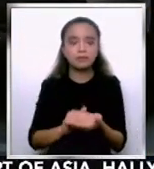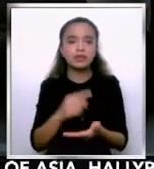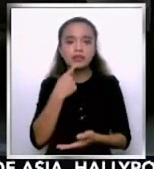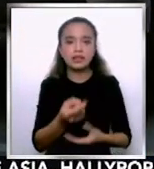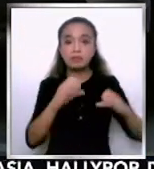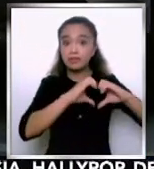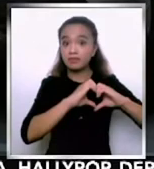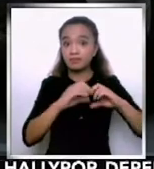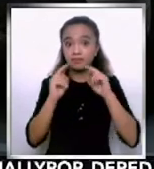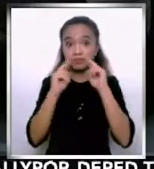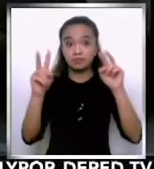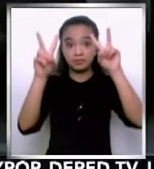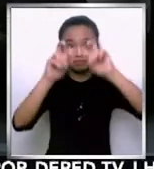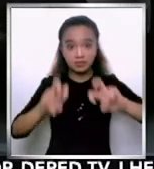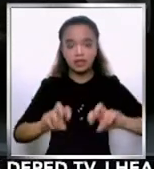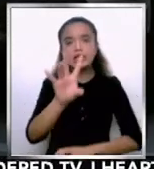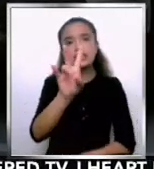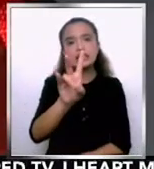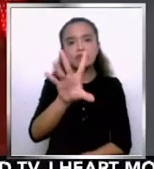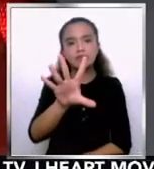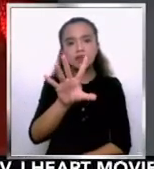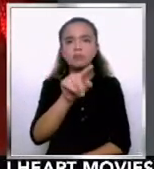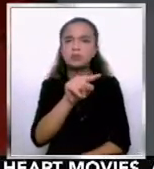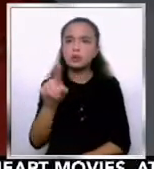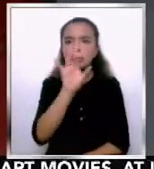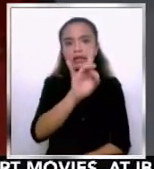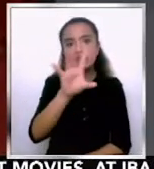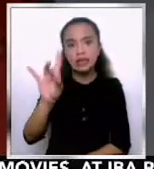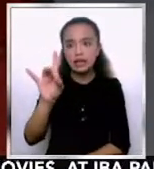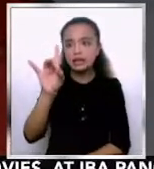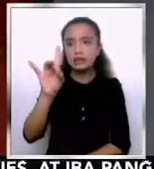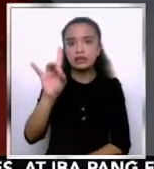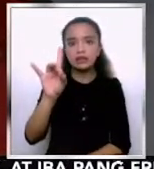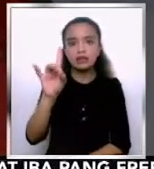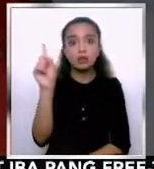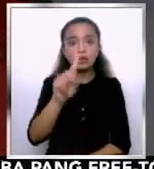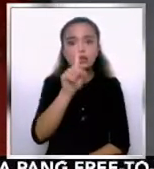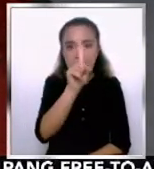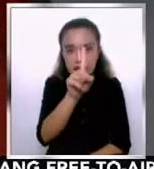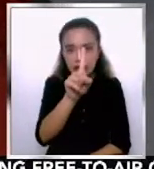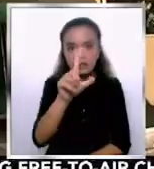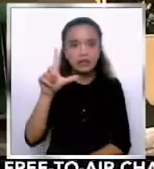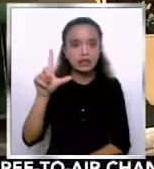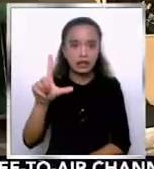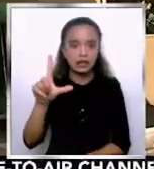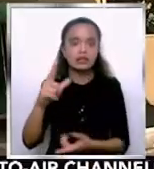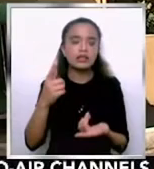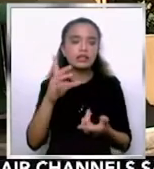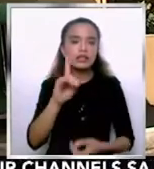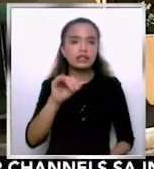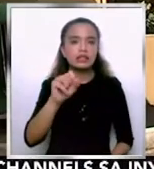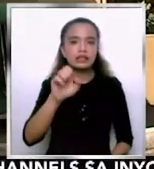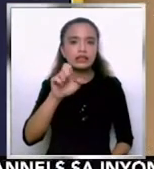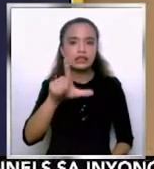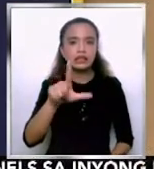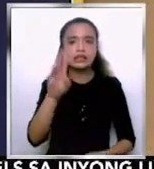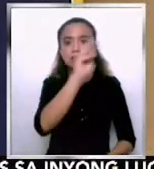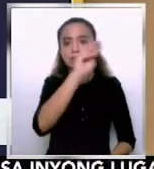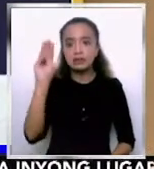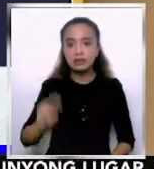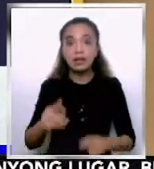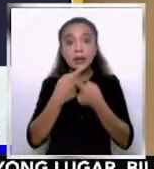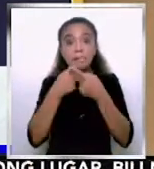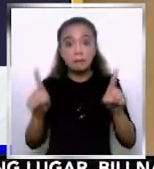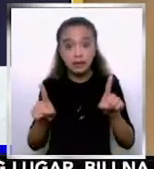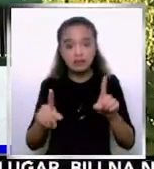nasa 75 hanggang halos 88 pesos ang kada litro ng diesel sa Metro Manila. Pero mismong Department of Energy na